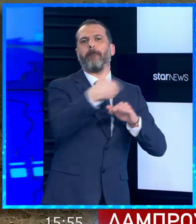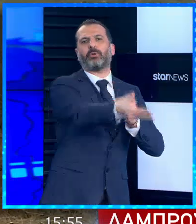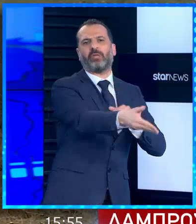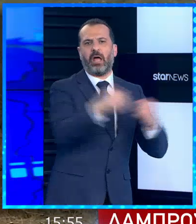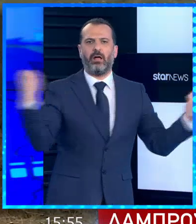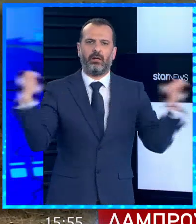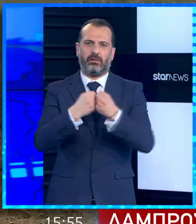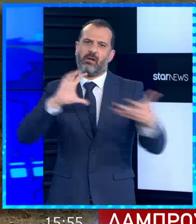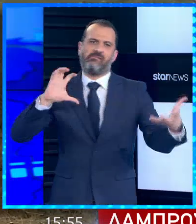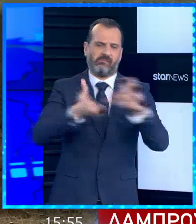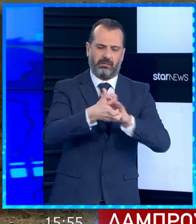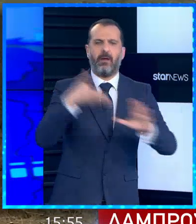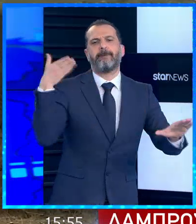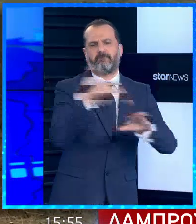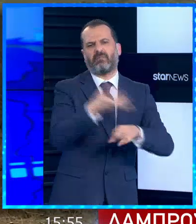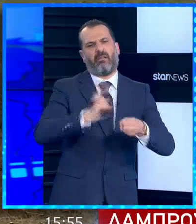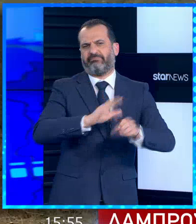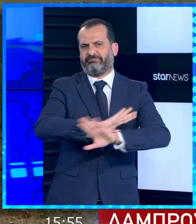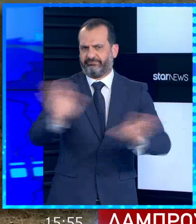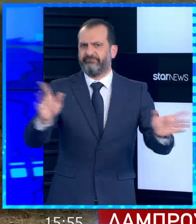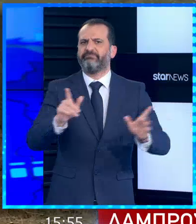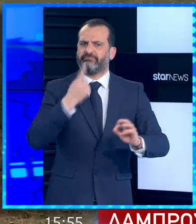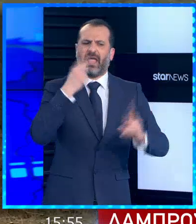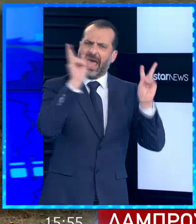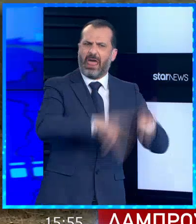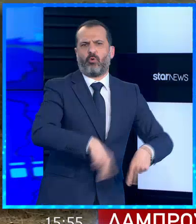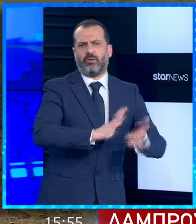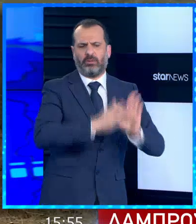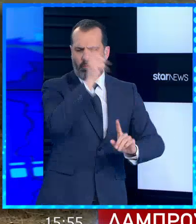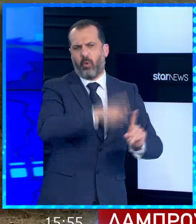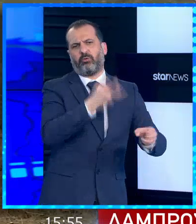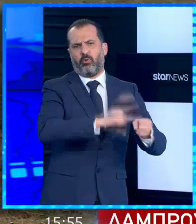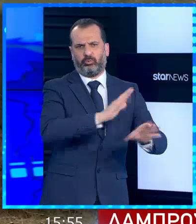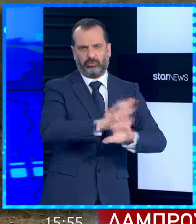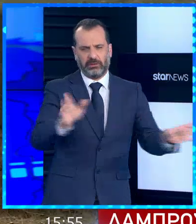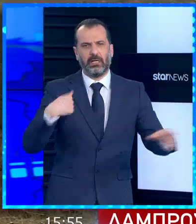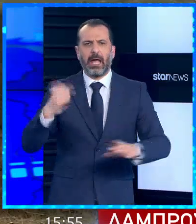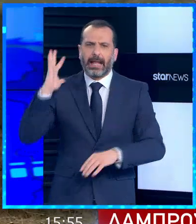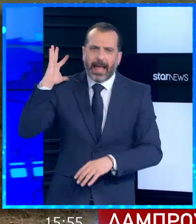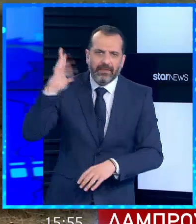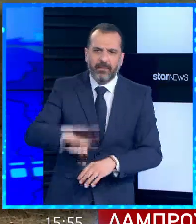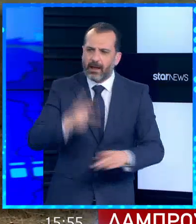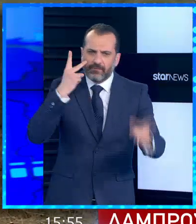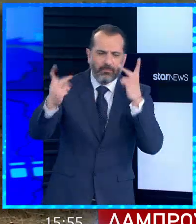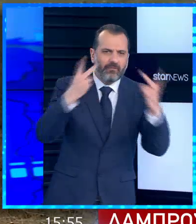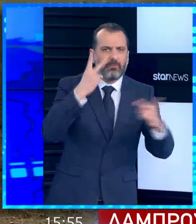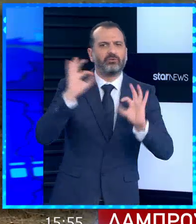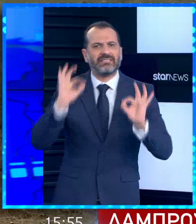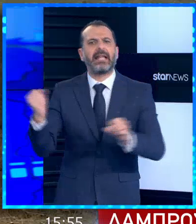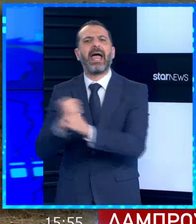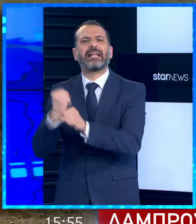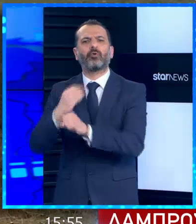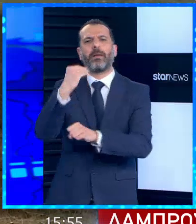έχει ταυτοποιηθεί και αυτός. Είναι στιγμές οι οποίες καθημερινά βιώνουμε τις τραγωδίες και μέσα από τον ΟΣΕ και βεβαίως